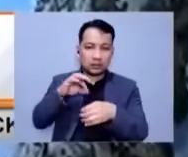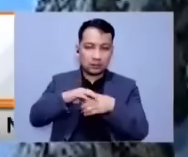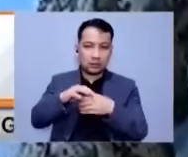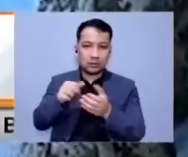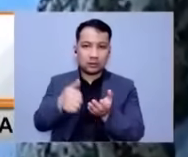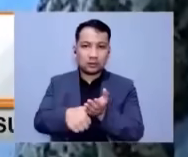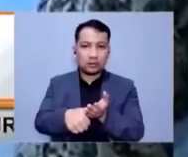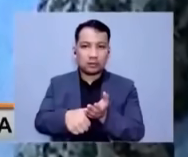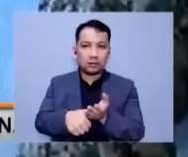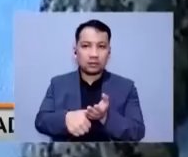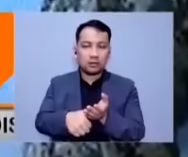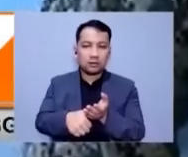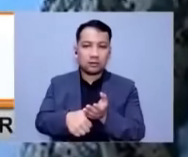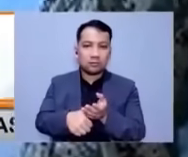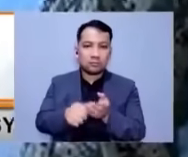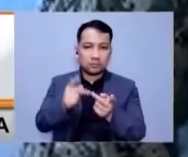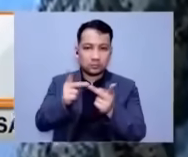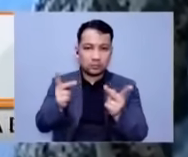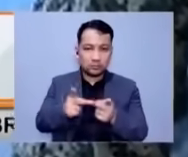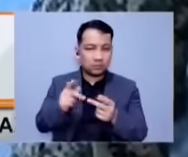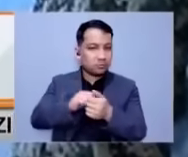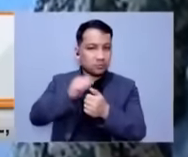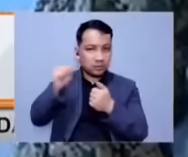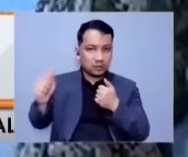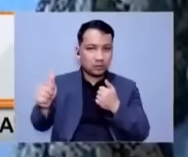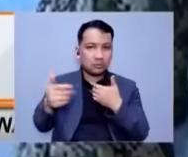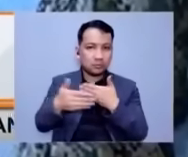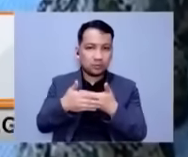Walang malayo, walang malapit kung ang pinag-uusapan,